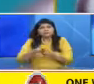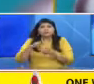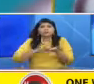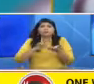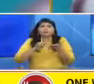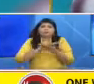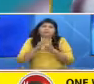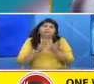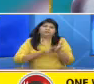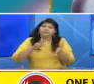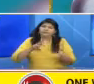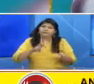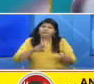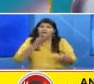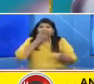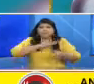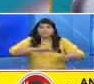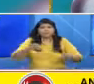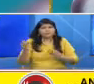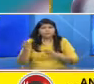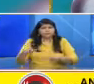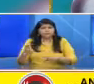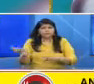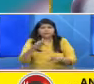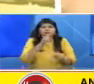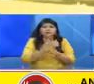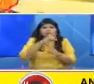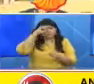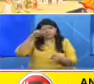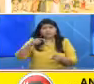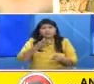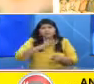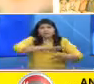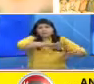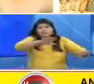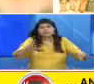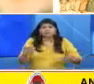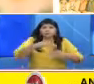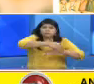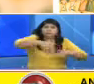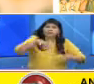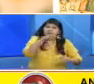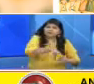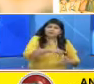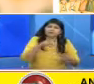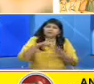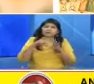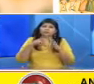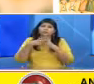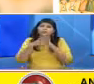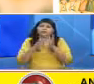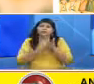चक्रधारी मोहन यमुना के तट को छोड़ करके गुजरात में समंदर के तट पे जाकर के द्वारका की नगरी